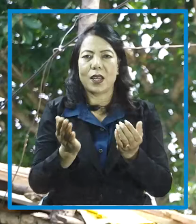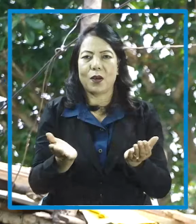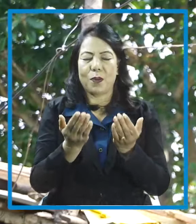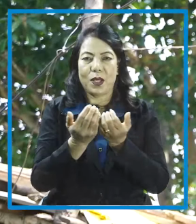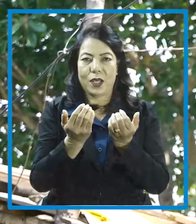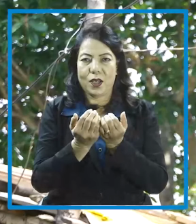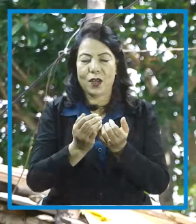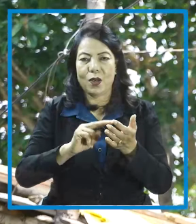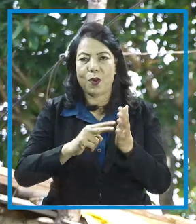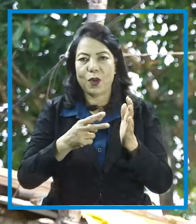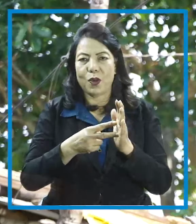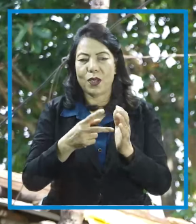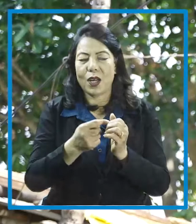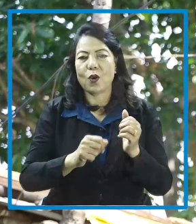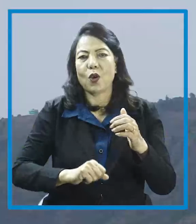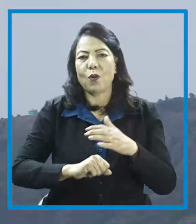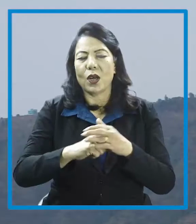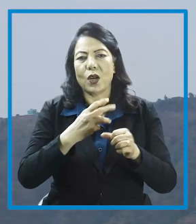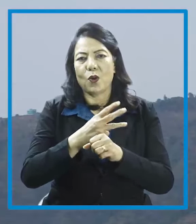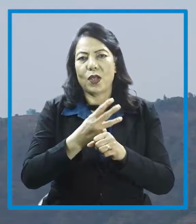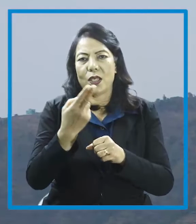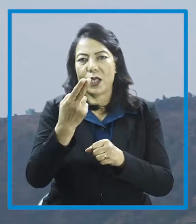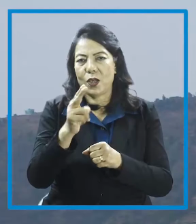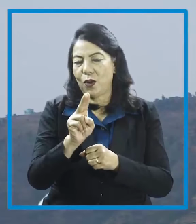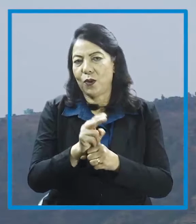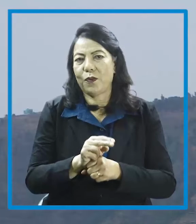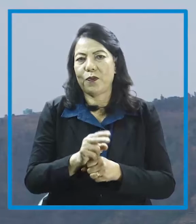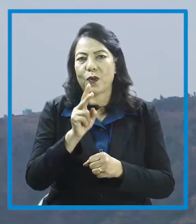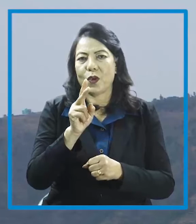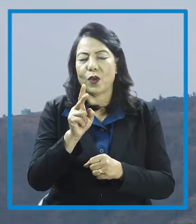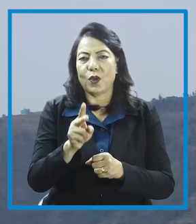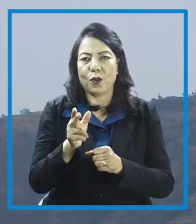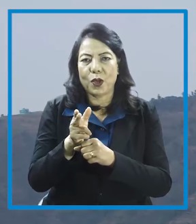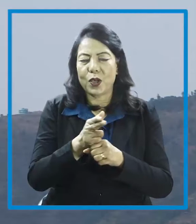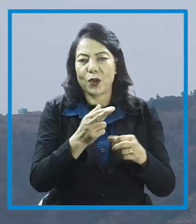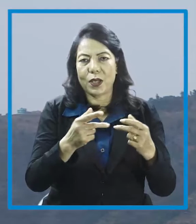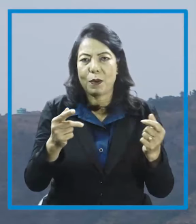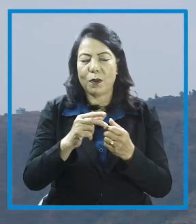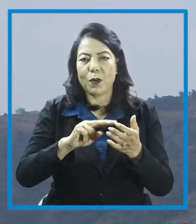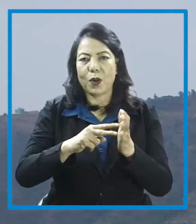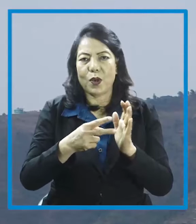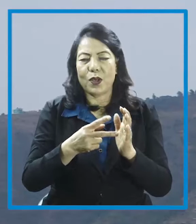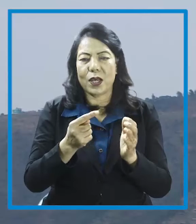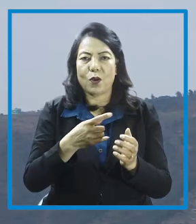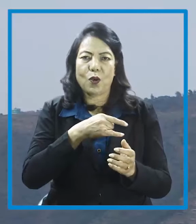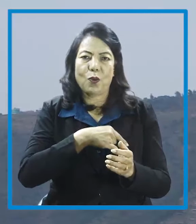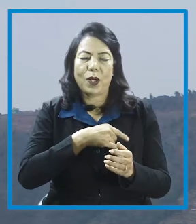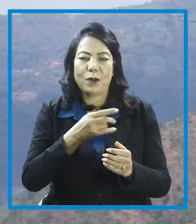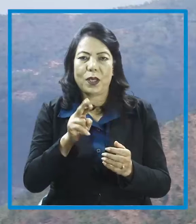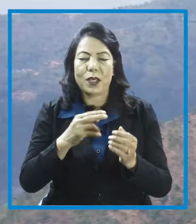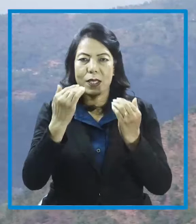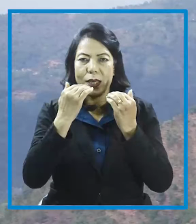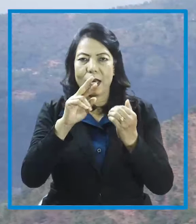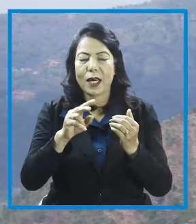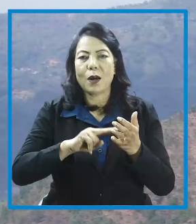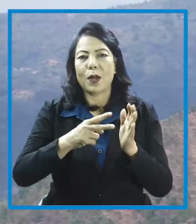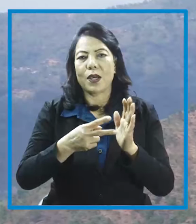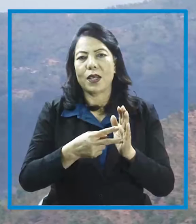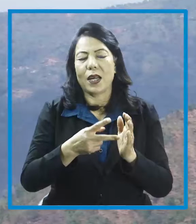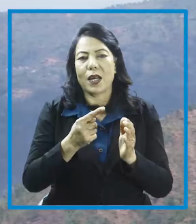उत्थानशीलता अभिवृद्धि गर्ने परियोजनाको मुख्य उद्देश्य थियो। यो भिडियो सामग्रीमा परियोजनाको उपलब्धि र